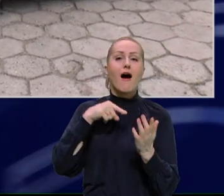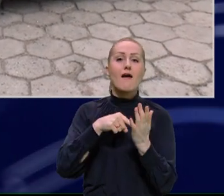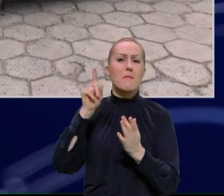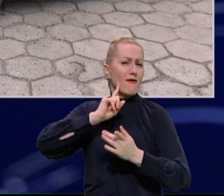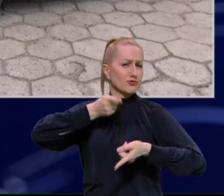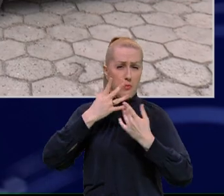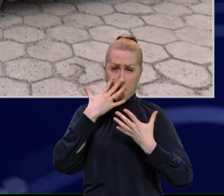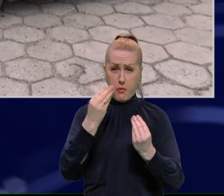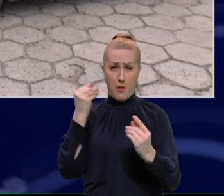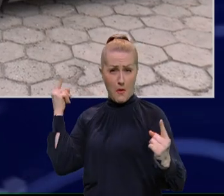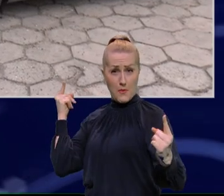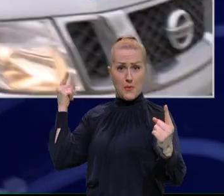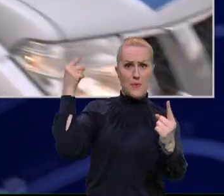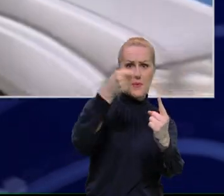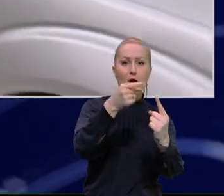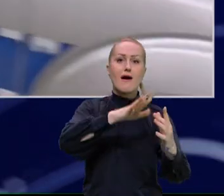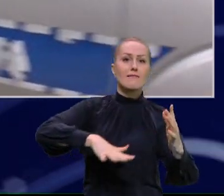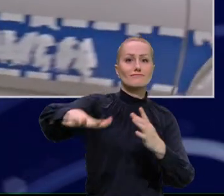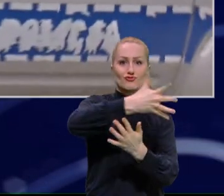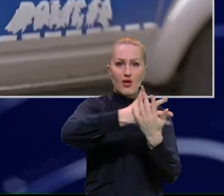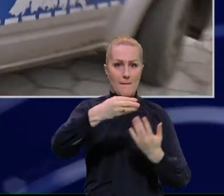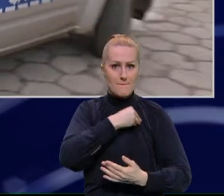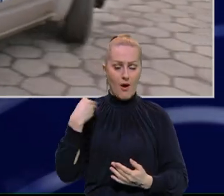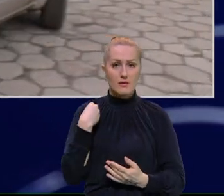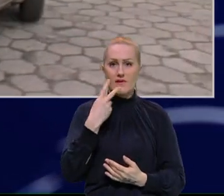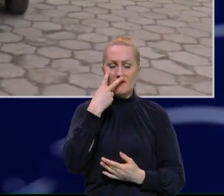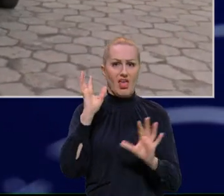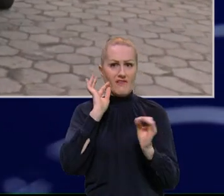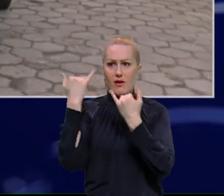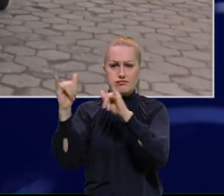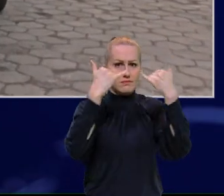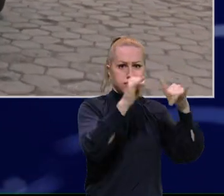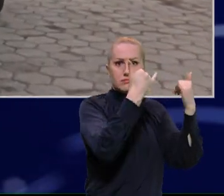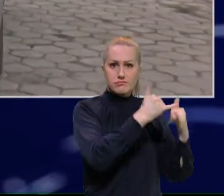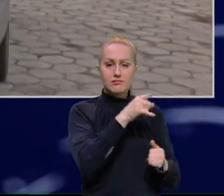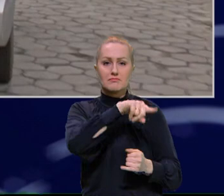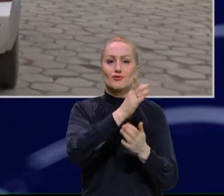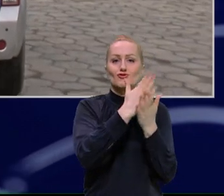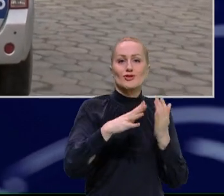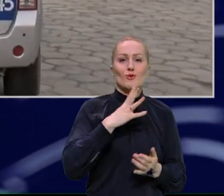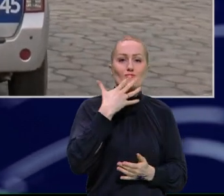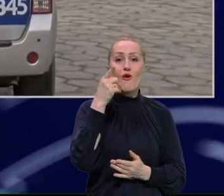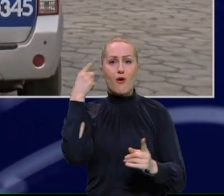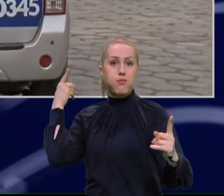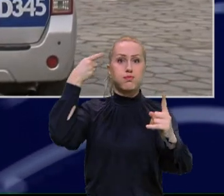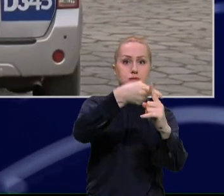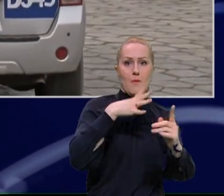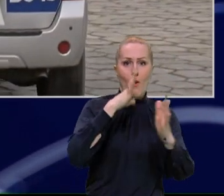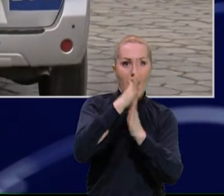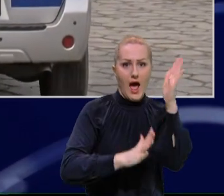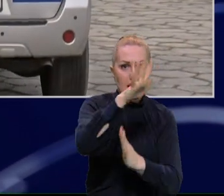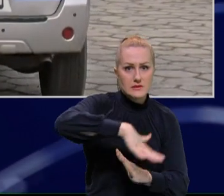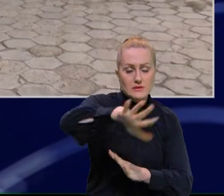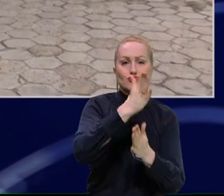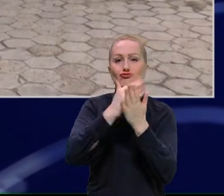bardzo szybko przemieszczał się w głąb Rzeczpospolitej. Pojawiały się sprzeczne komunikaty. Jedni twierdzili, że ten pocisk spadł do lasu, inni mówili, że